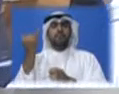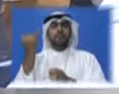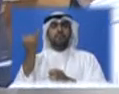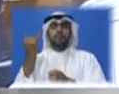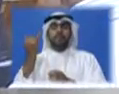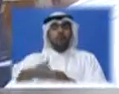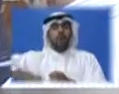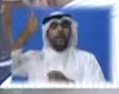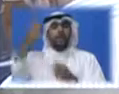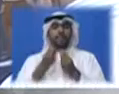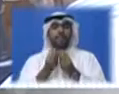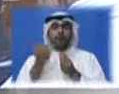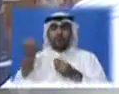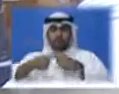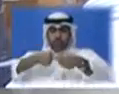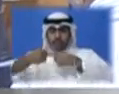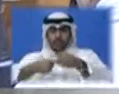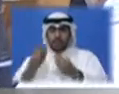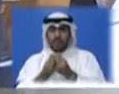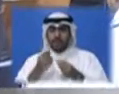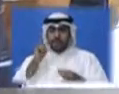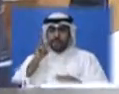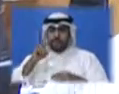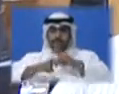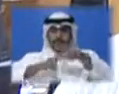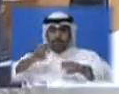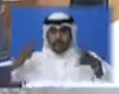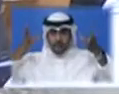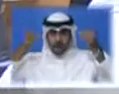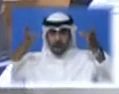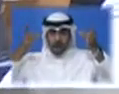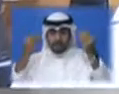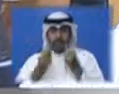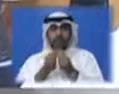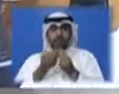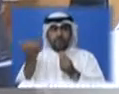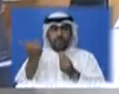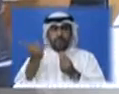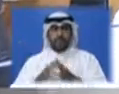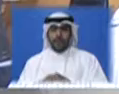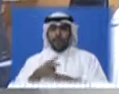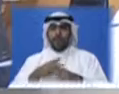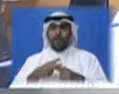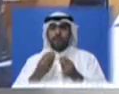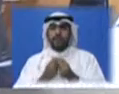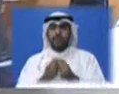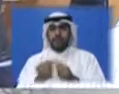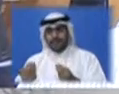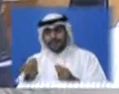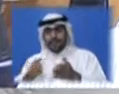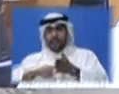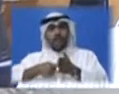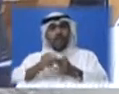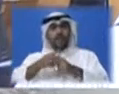جدا لاستكمال منظومة البحث العلمي في الكويت. احنا وقعنا قبل فترة مع جامعة الكويت